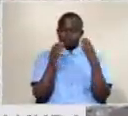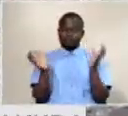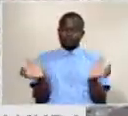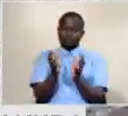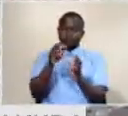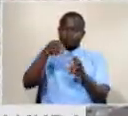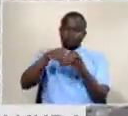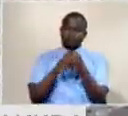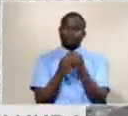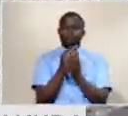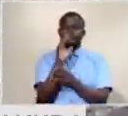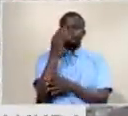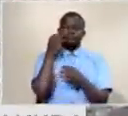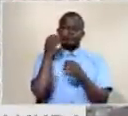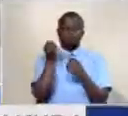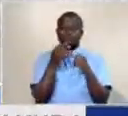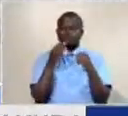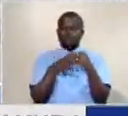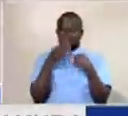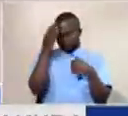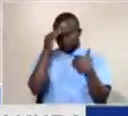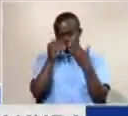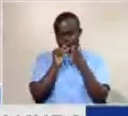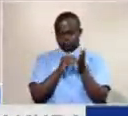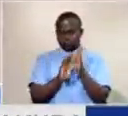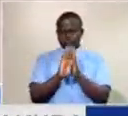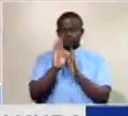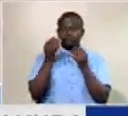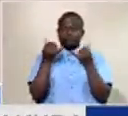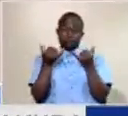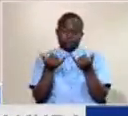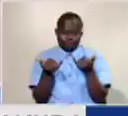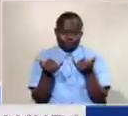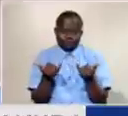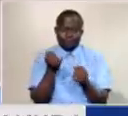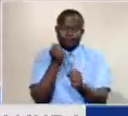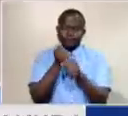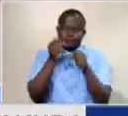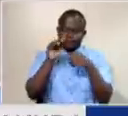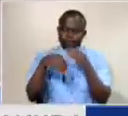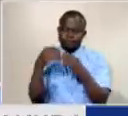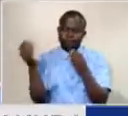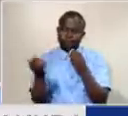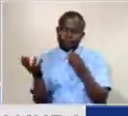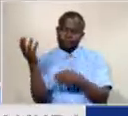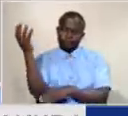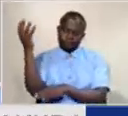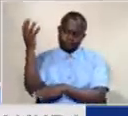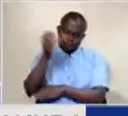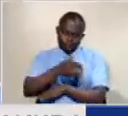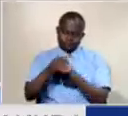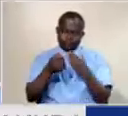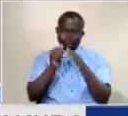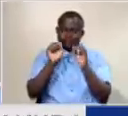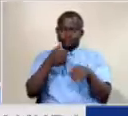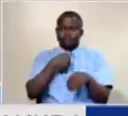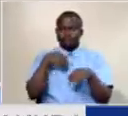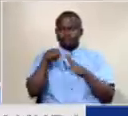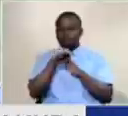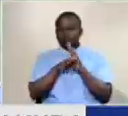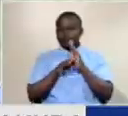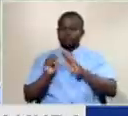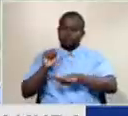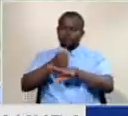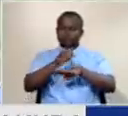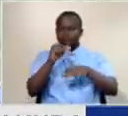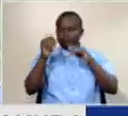mu kwezi kwa cyenda kugira ngo wenda ibyo biti byongere bikure. Igihari cyo ni ukuvuga ngo umuntu ashobora gutema ishyamba rikashira, ashobora kuba afite gahunda yo